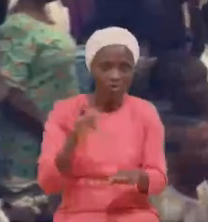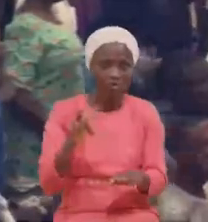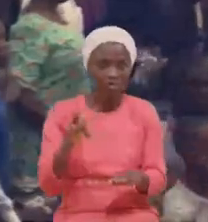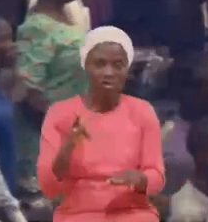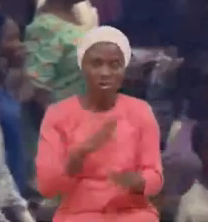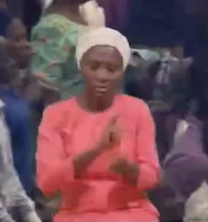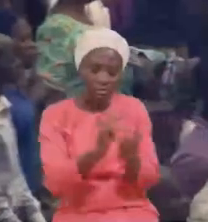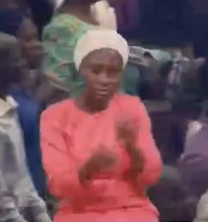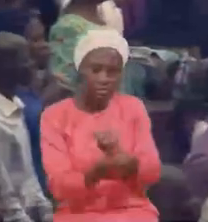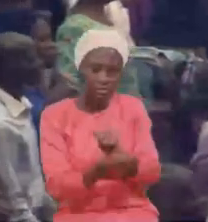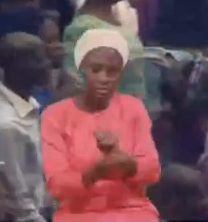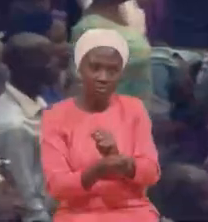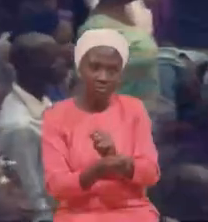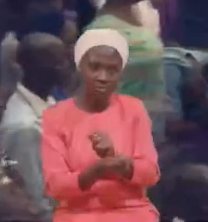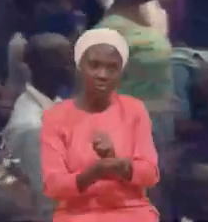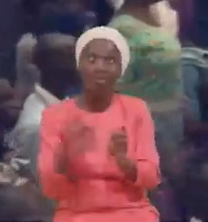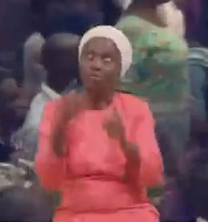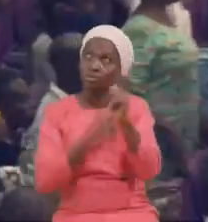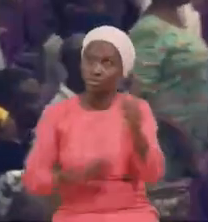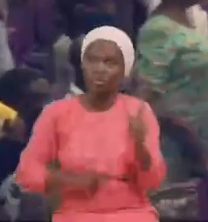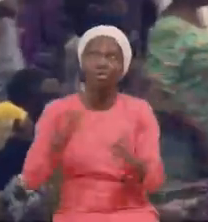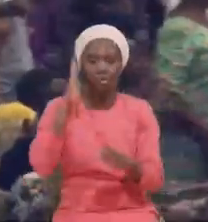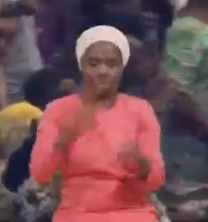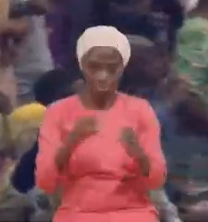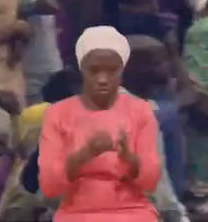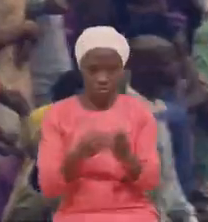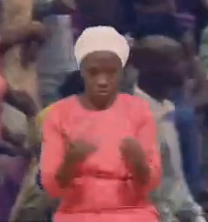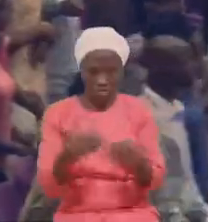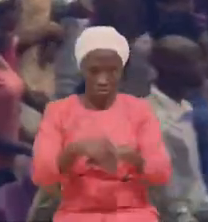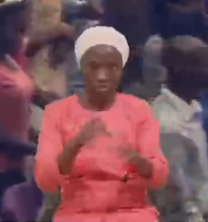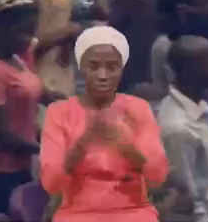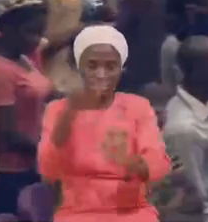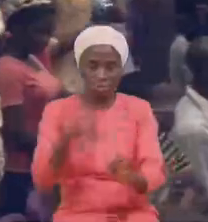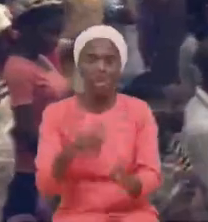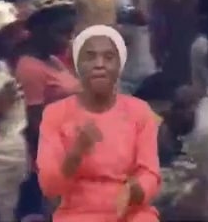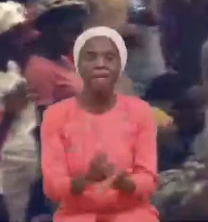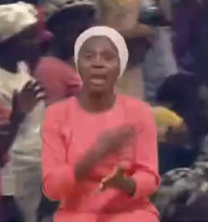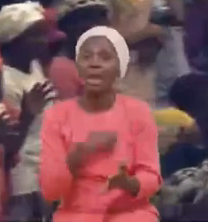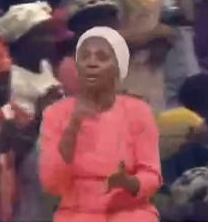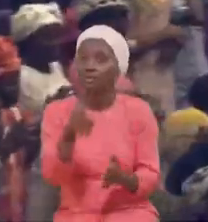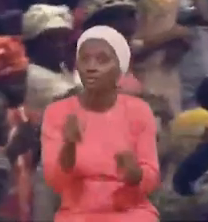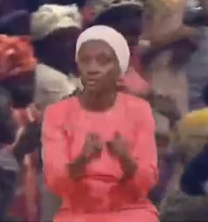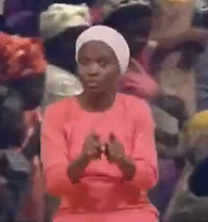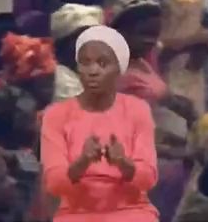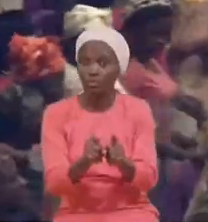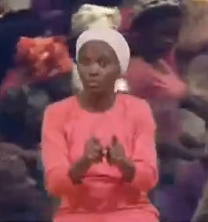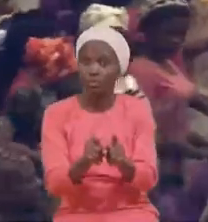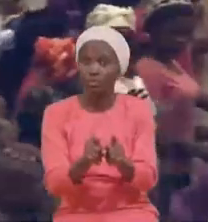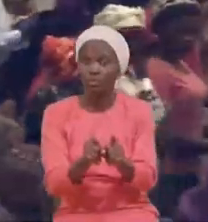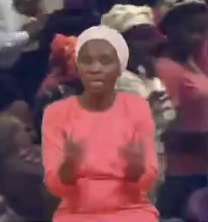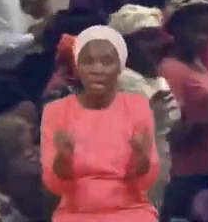touché, transformé, il le fera ce soir. Vous aussi,